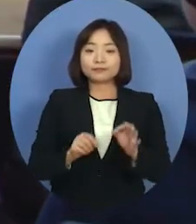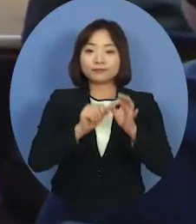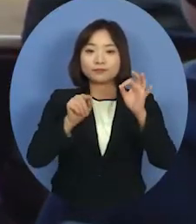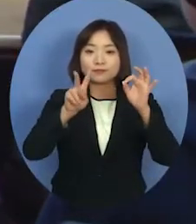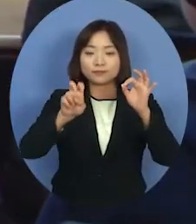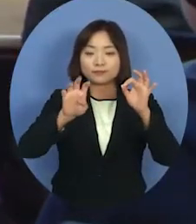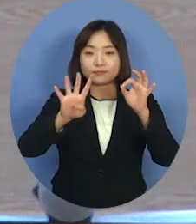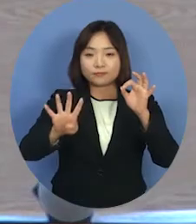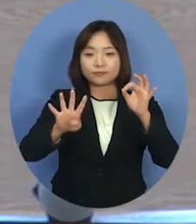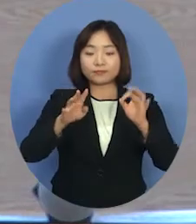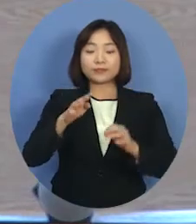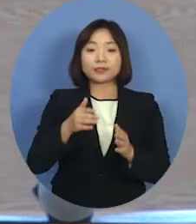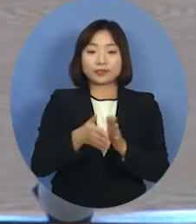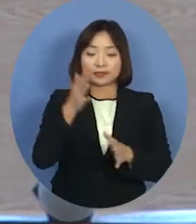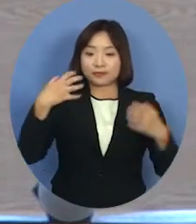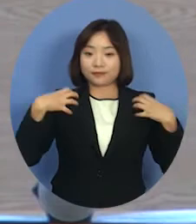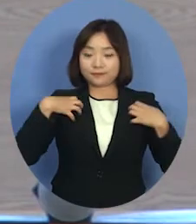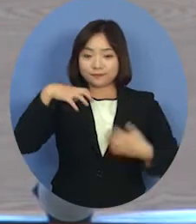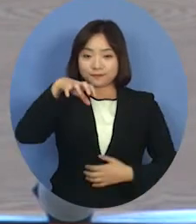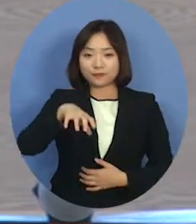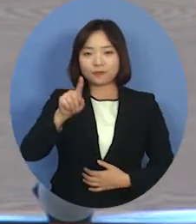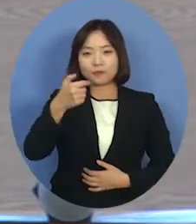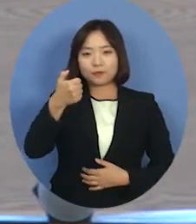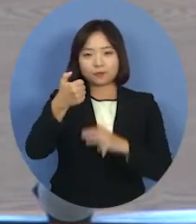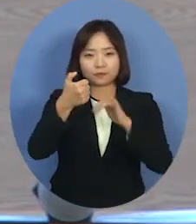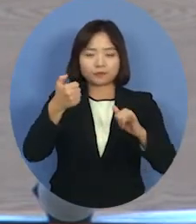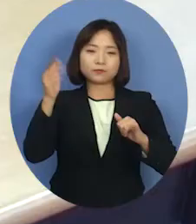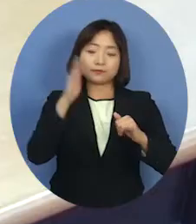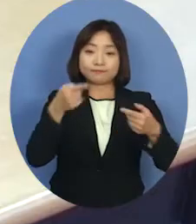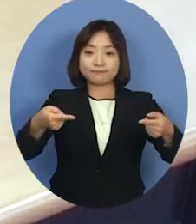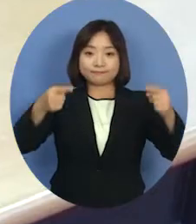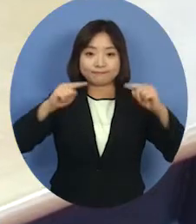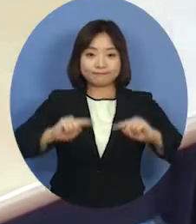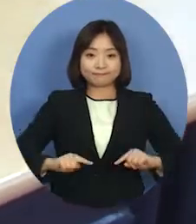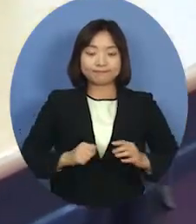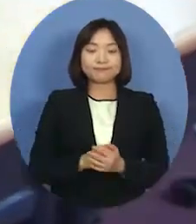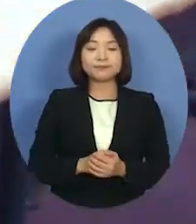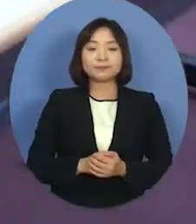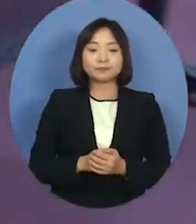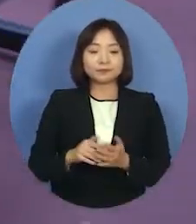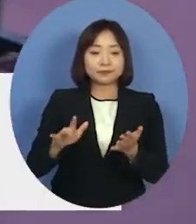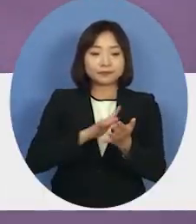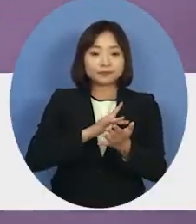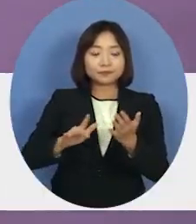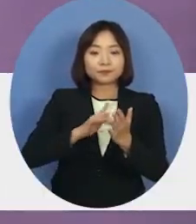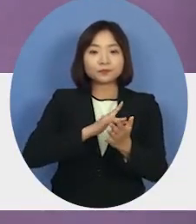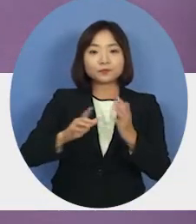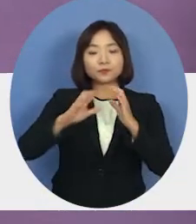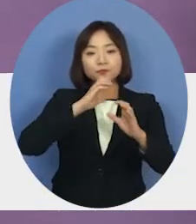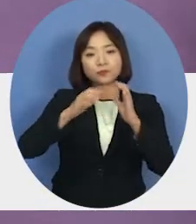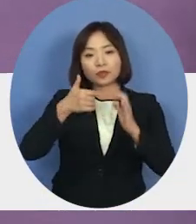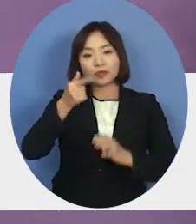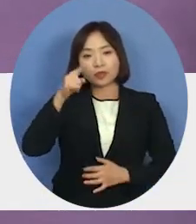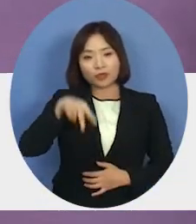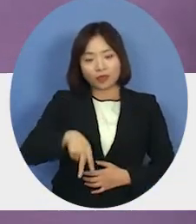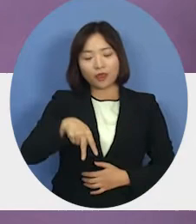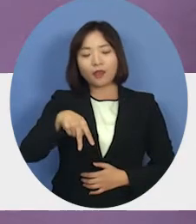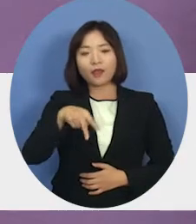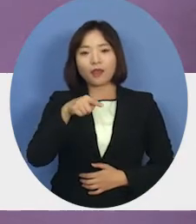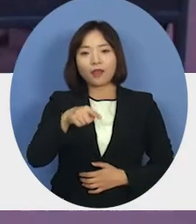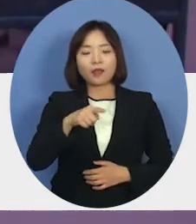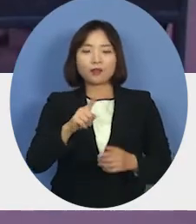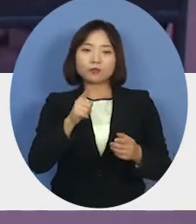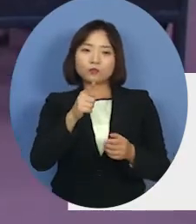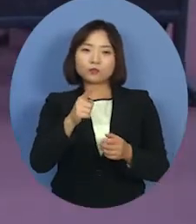시청 대회의실에서 관내 사회단체 150여명이 참석한 가운데 스마트 소통 4 시스템의 시원 회와 사용자 교육을